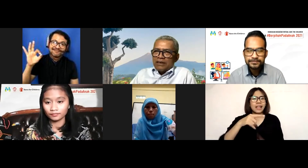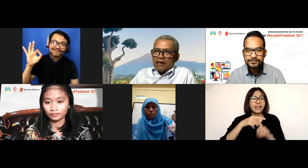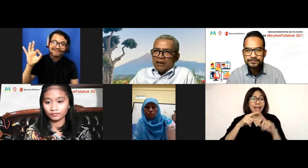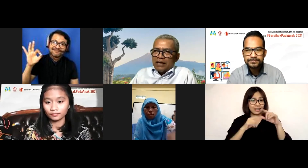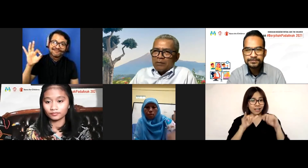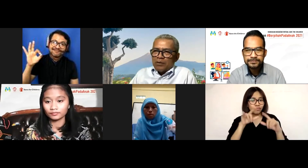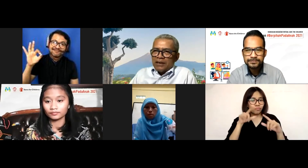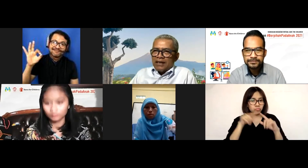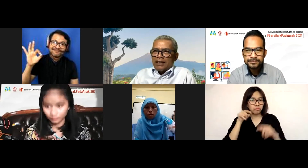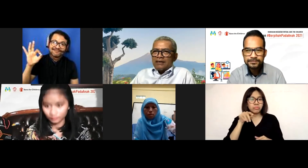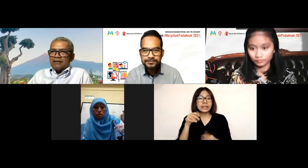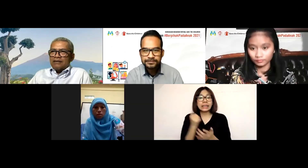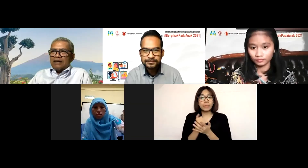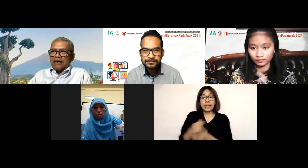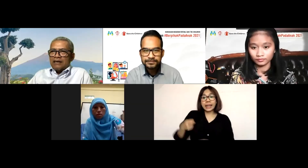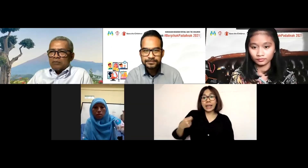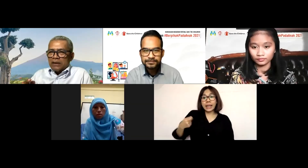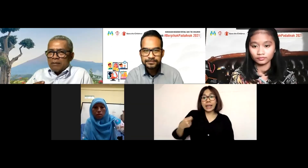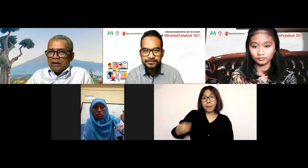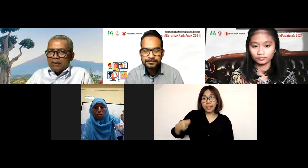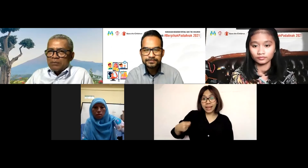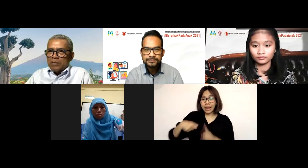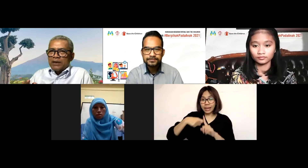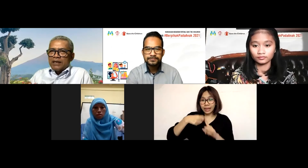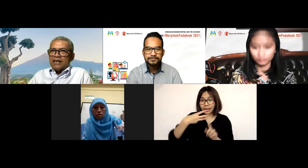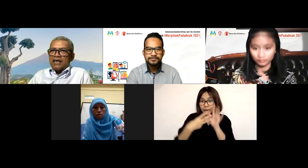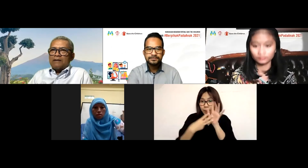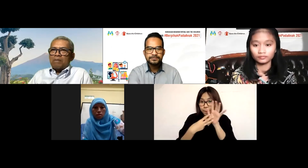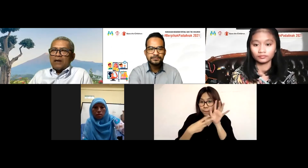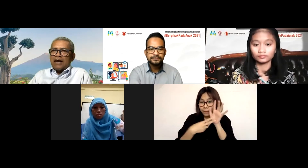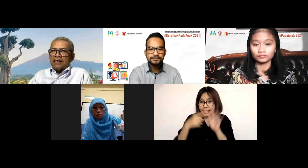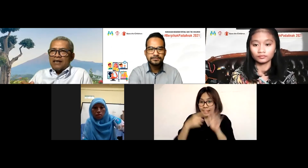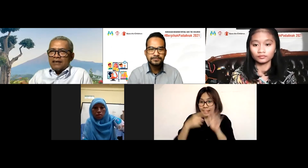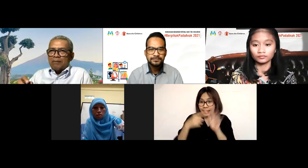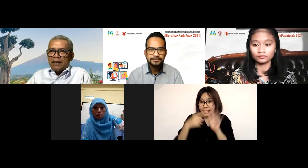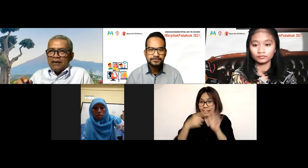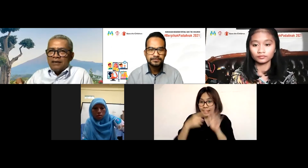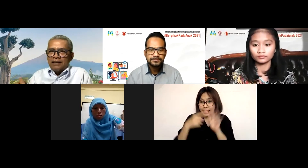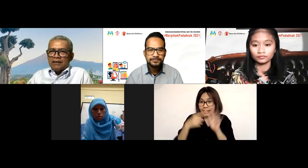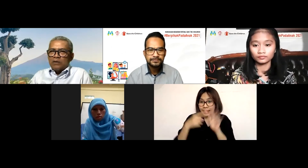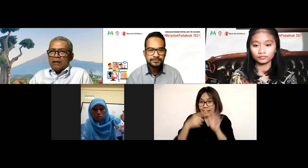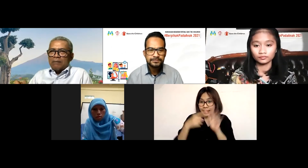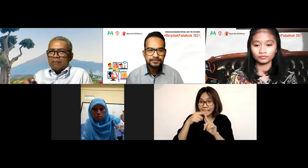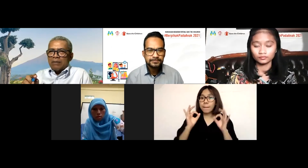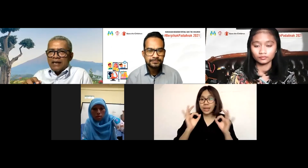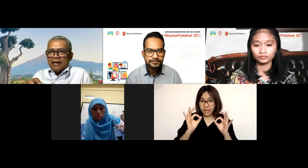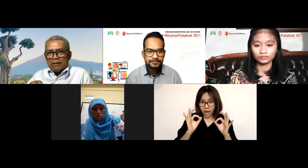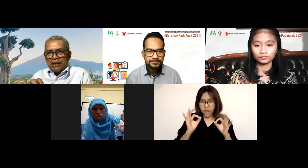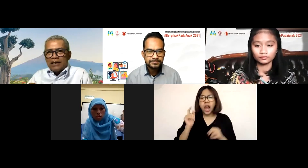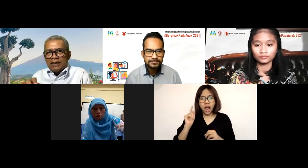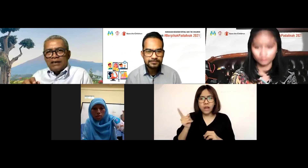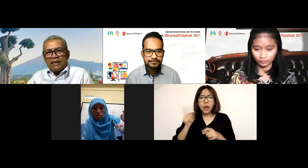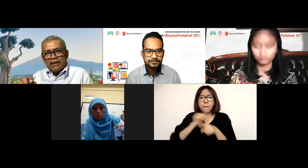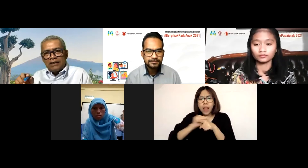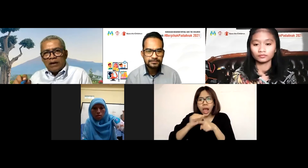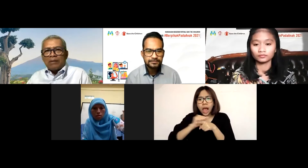di Kementerian Pendidikan Kebudayaan yang pertama memberikan layanan keterampilan terutama bagi anak-anak